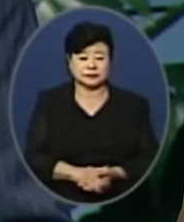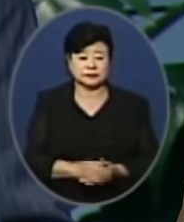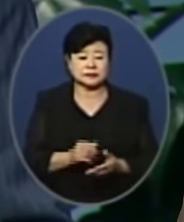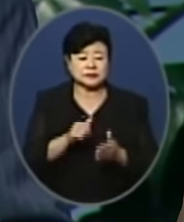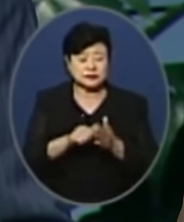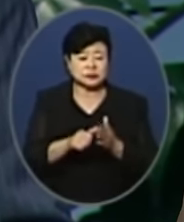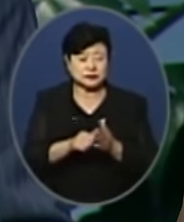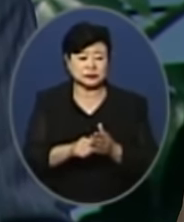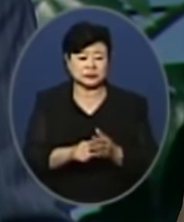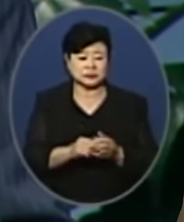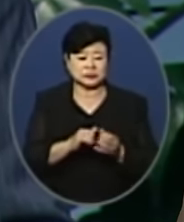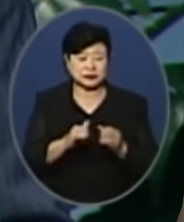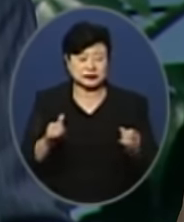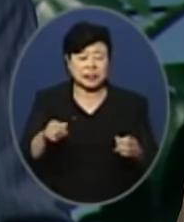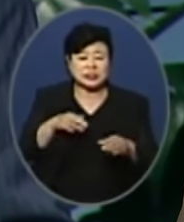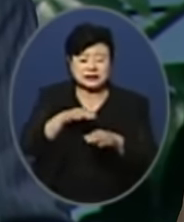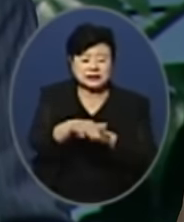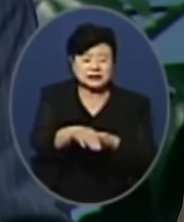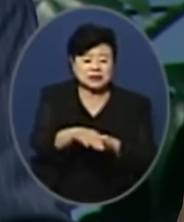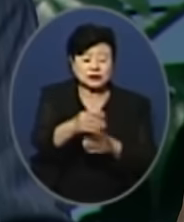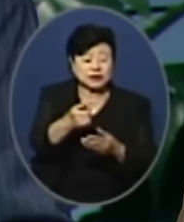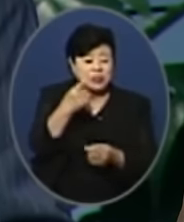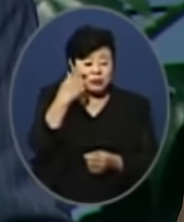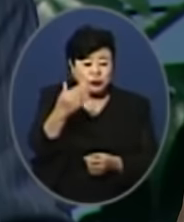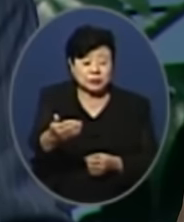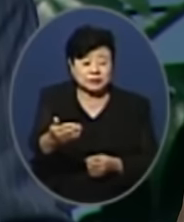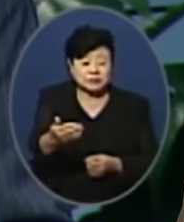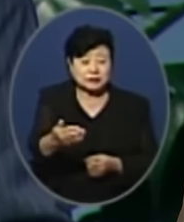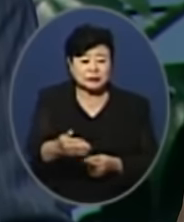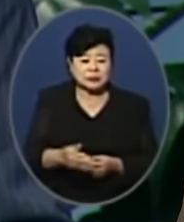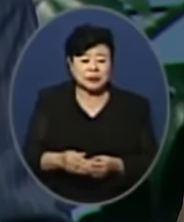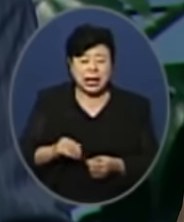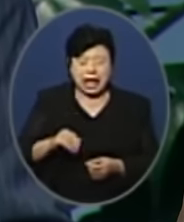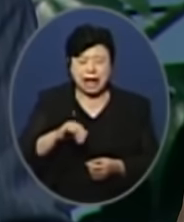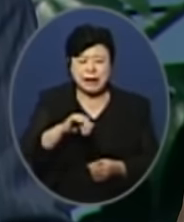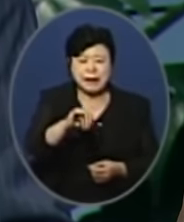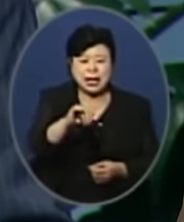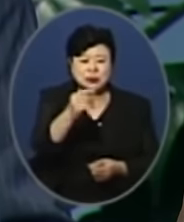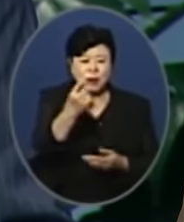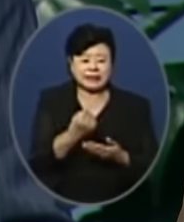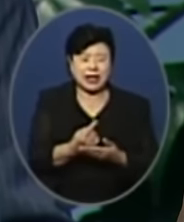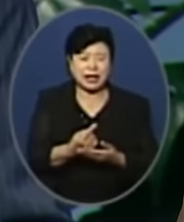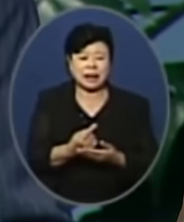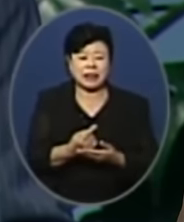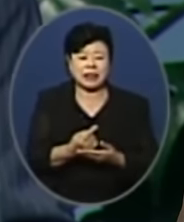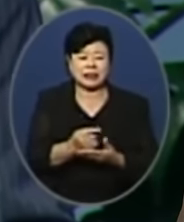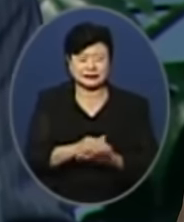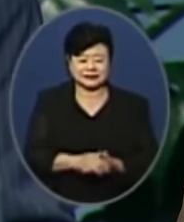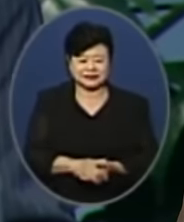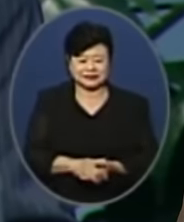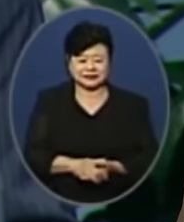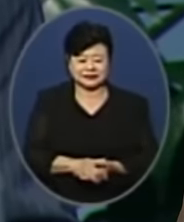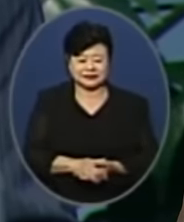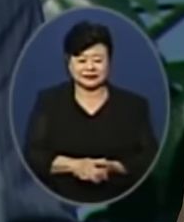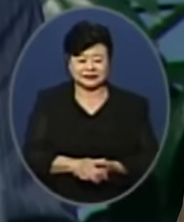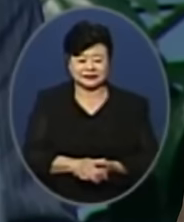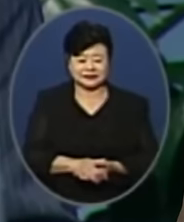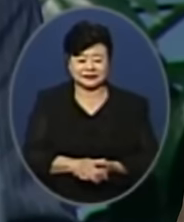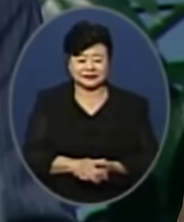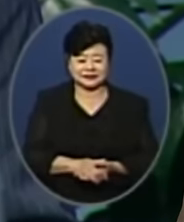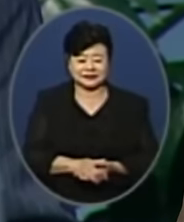유물론자들, 인본주의자들은 어디서 왔냐고 물으면 아메바에서 왔다고 합니다. 아메바는 요만한 병균